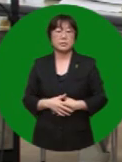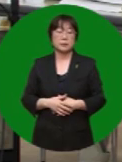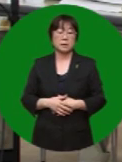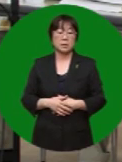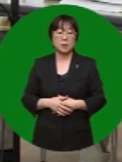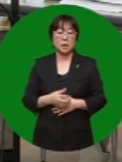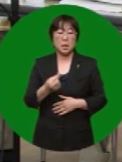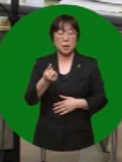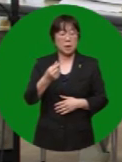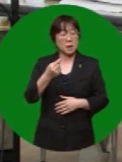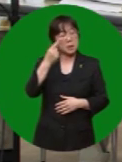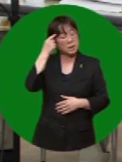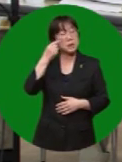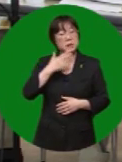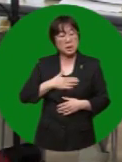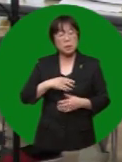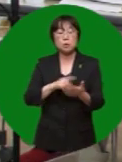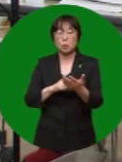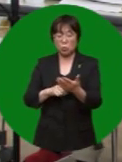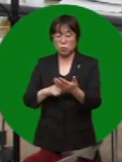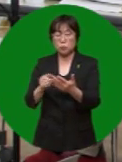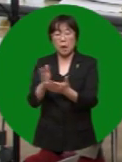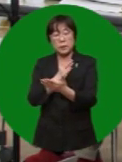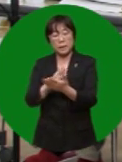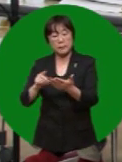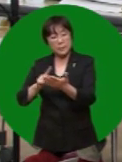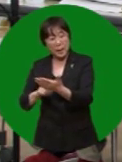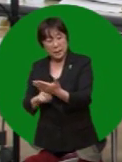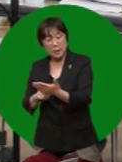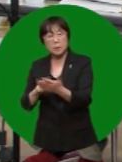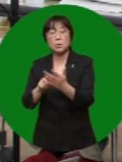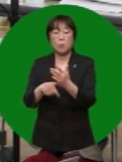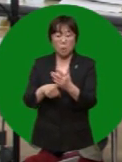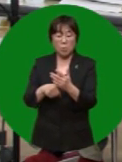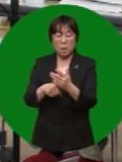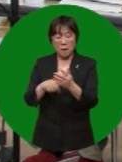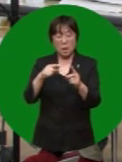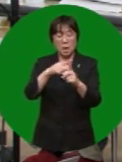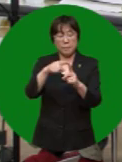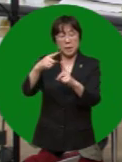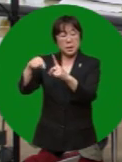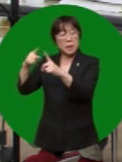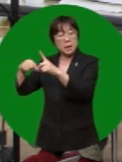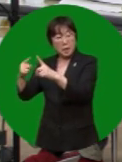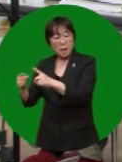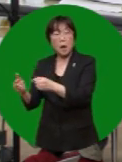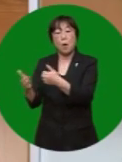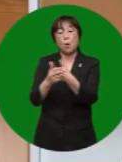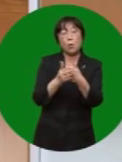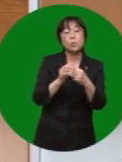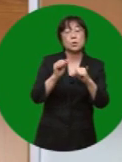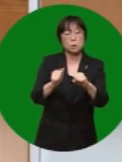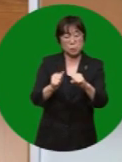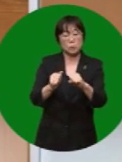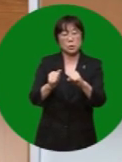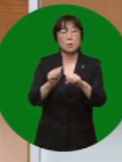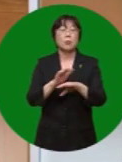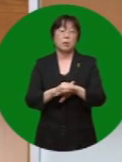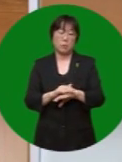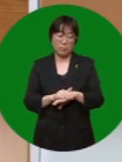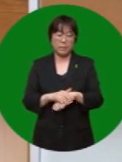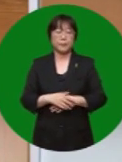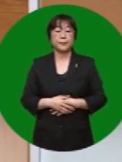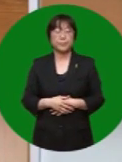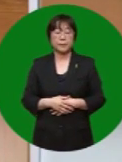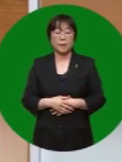う。多少の認識不足であったり判断不足であったりするところは PTA の方がフォローするっていう、まあ、二段構えです